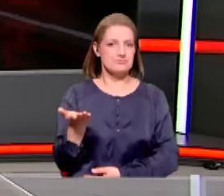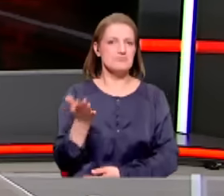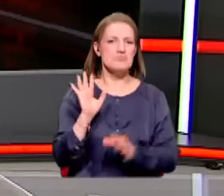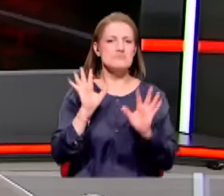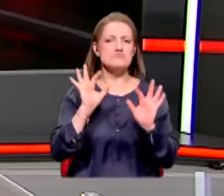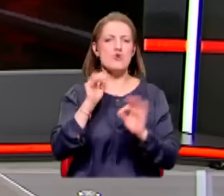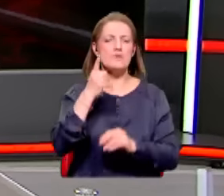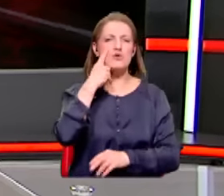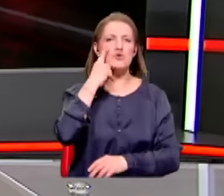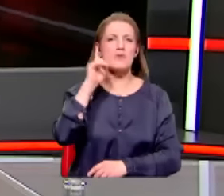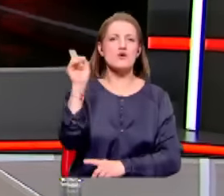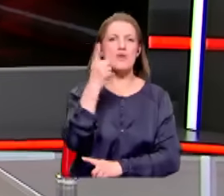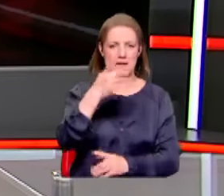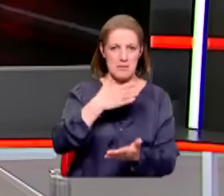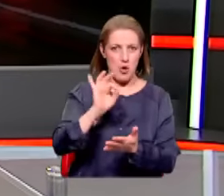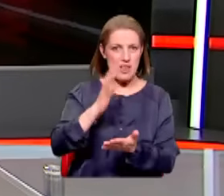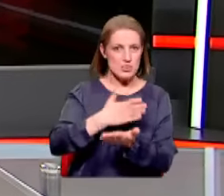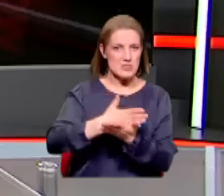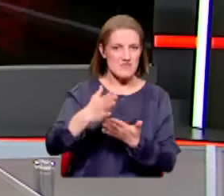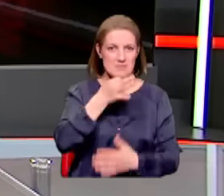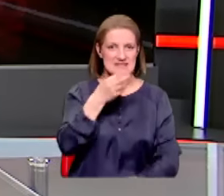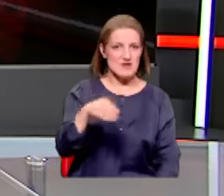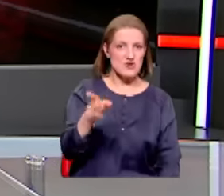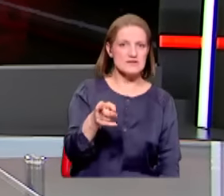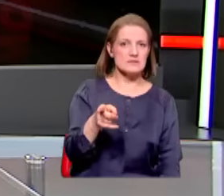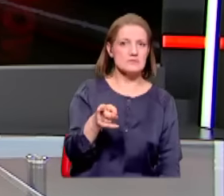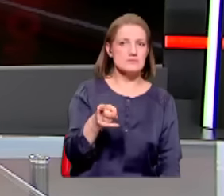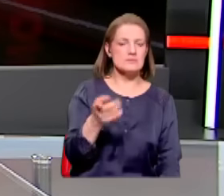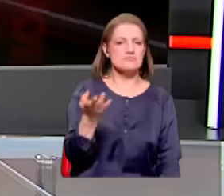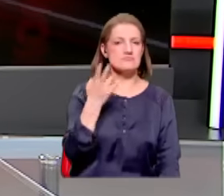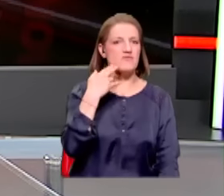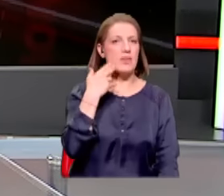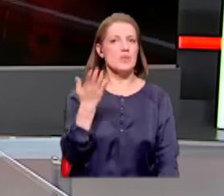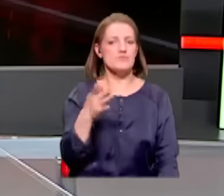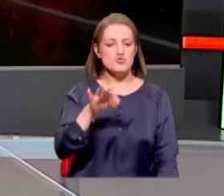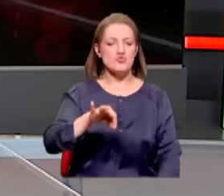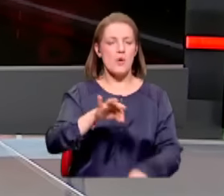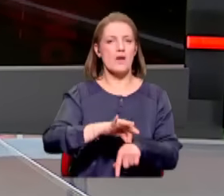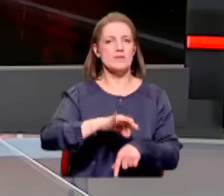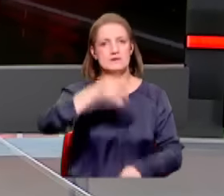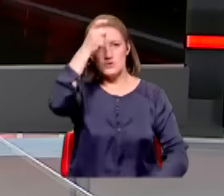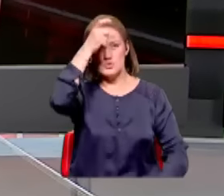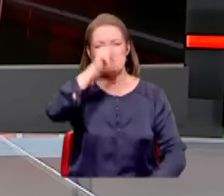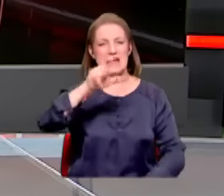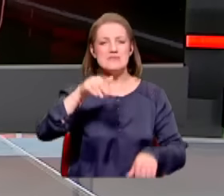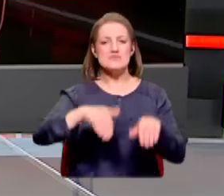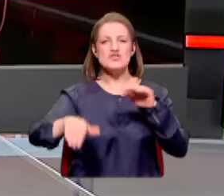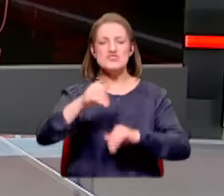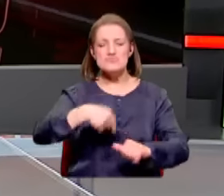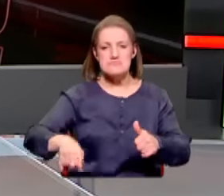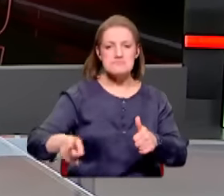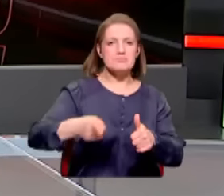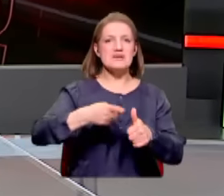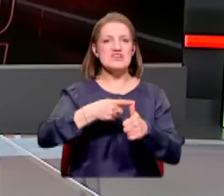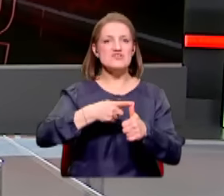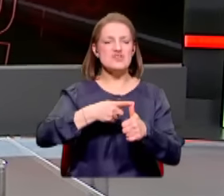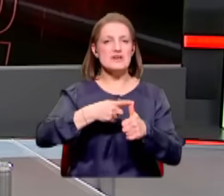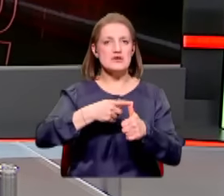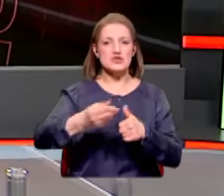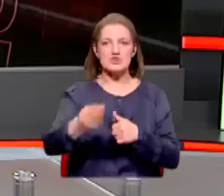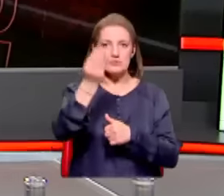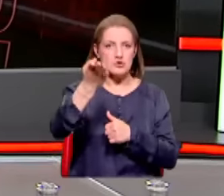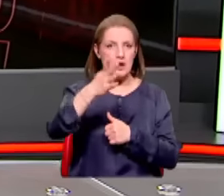böyle bir hükümetin yönetmesine devam etmesine müsaade edecek efendim şu anda Türkiye'nin seçimde birinci çıkmış partisinin genel başkanı.